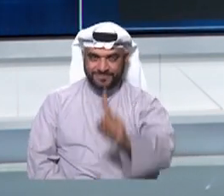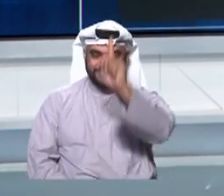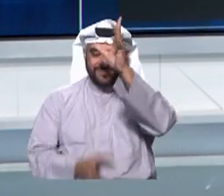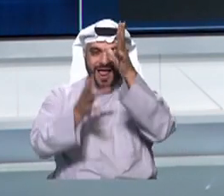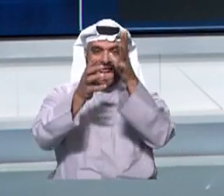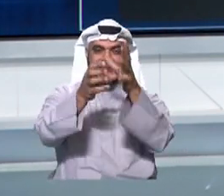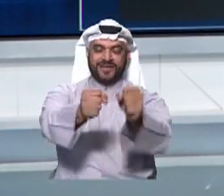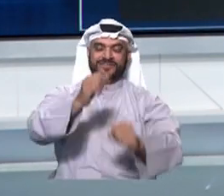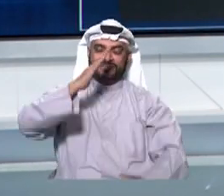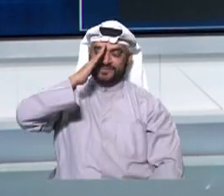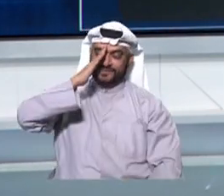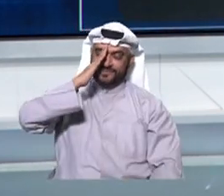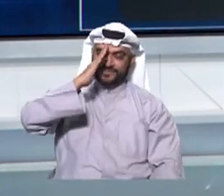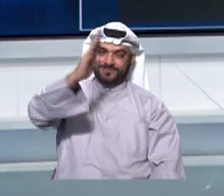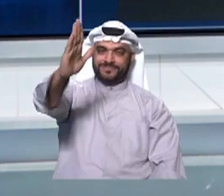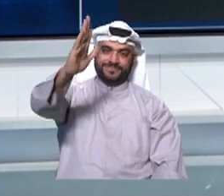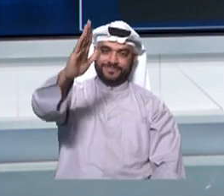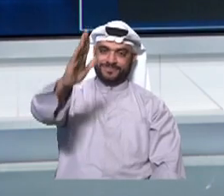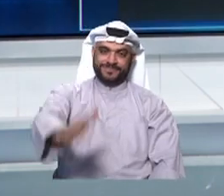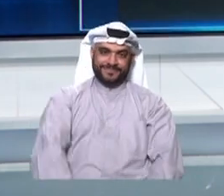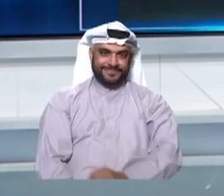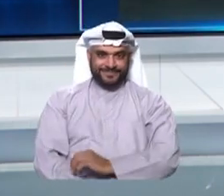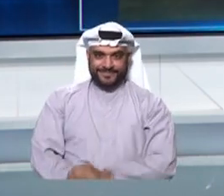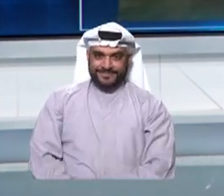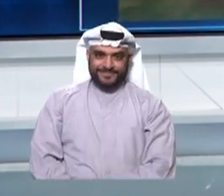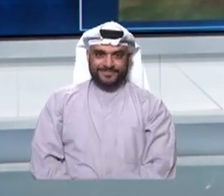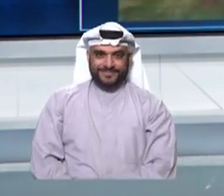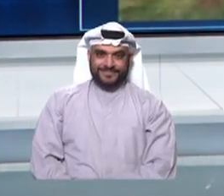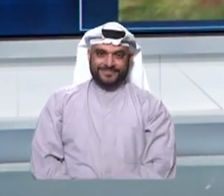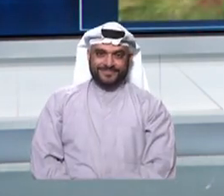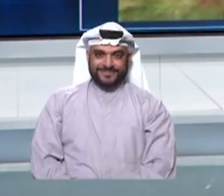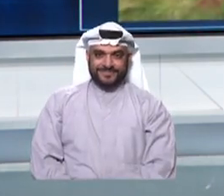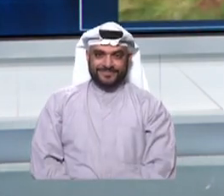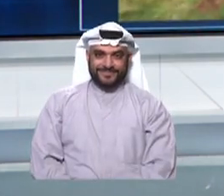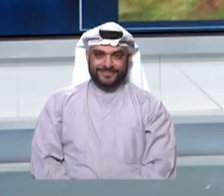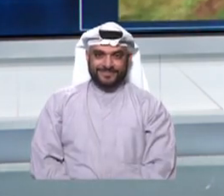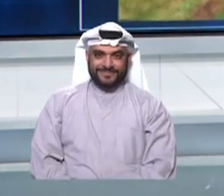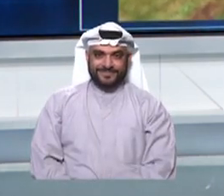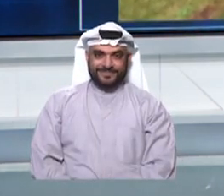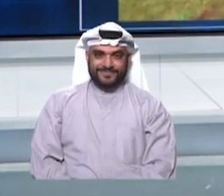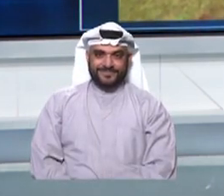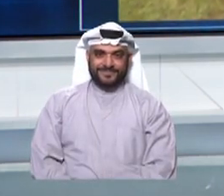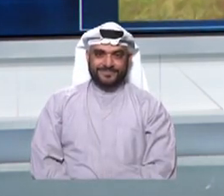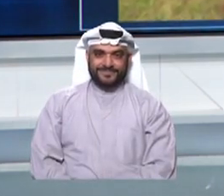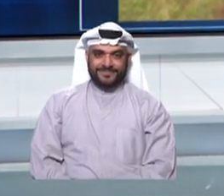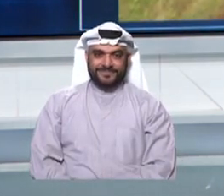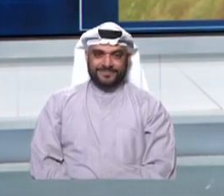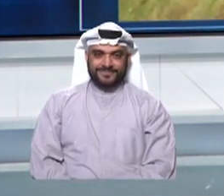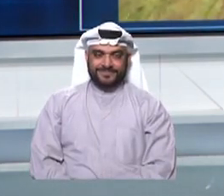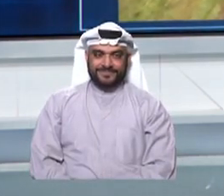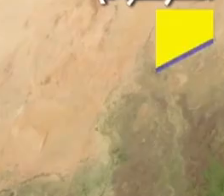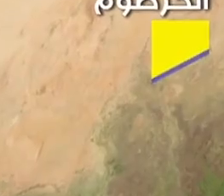لكم على طيب المتابعة، نترككم الآن في جولة لدرجات الحرارة في بعض عواصم العالم، إلى اللقاء. Yeah.